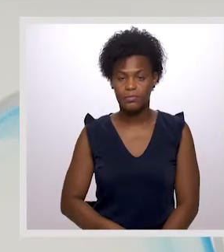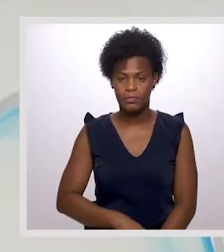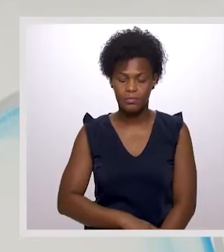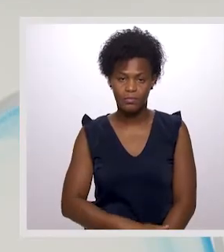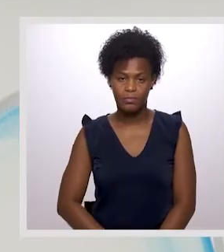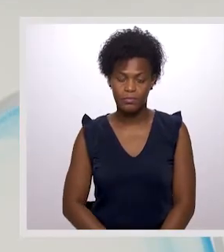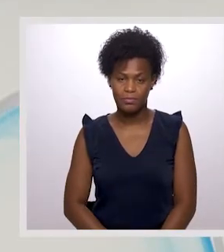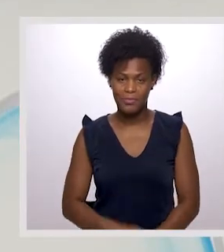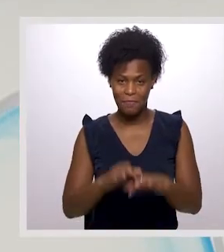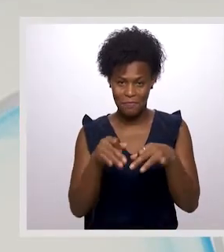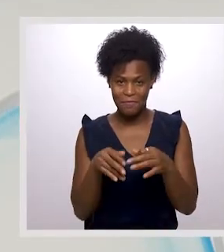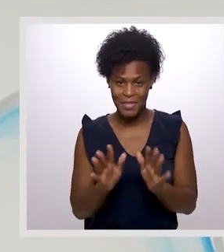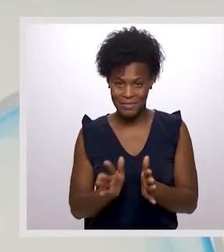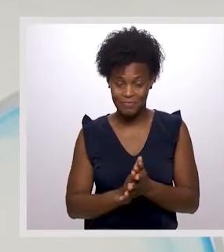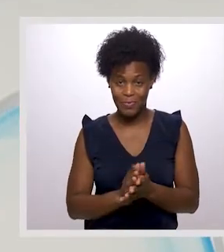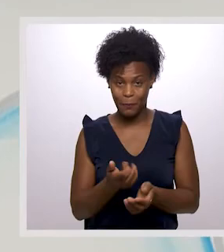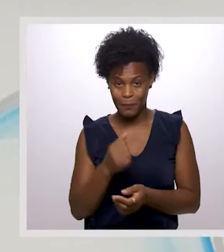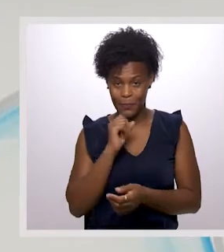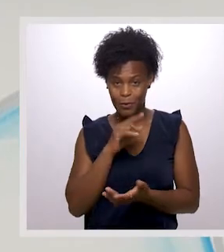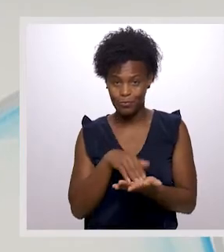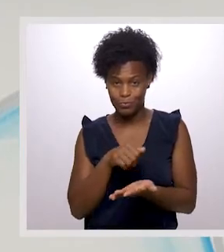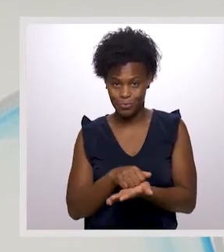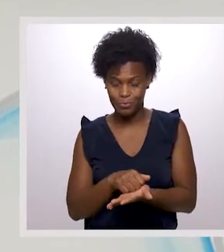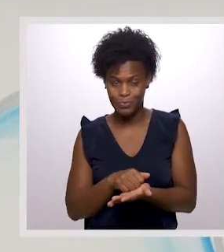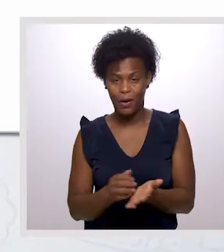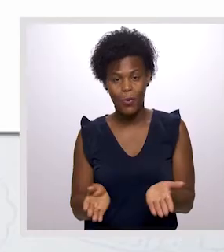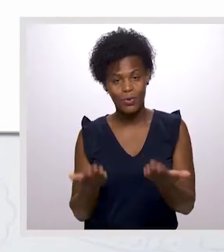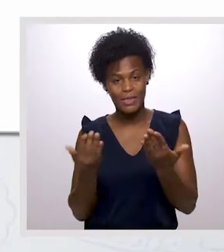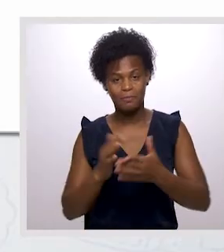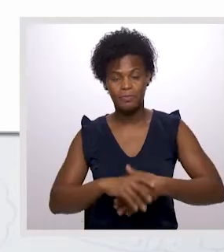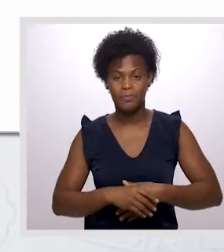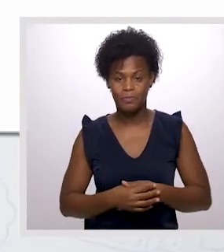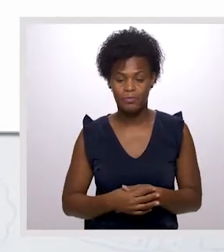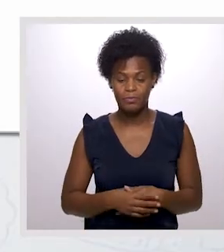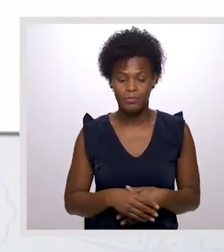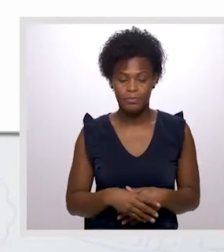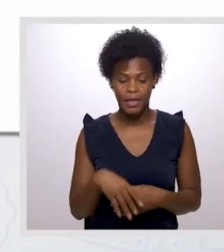C'est fini? On peut corriger? Allons-y. A.